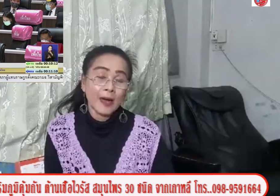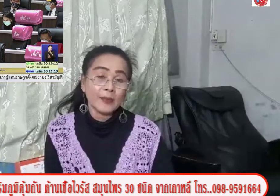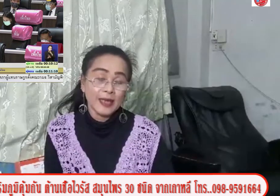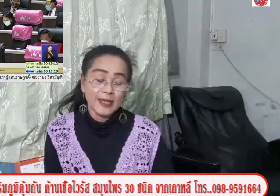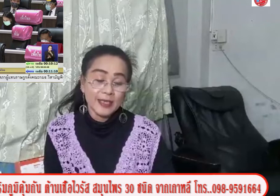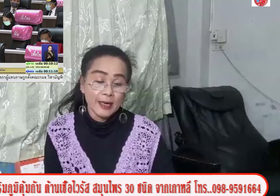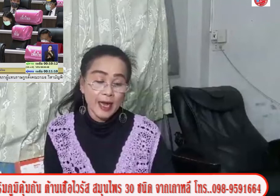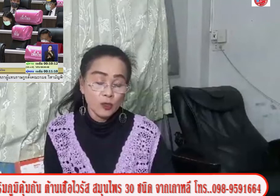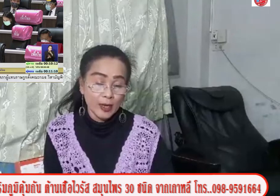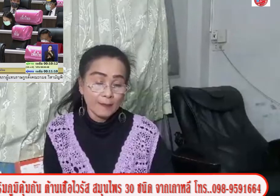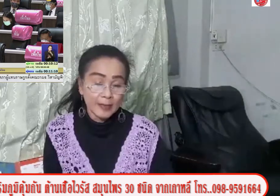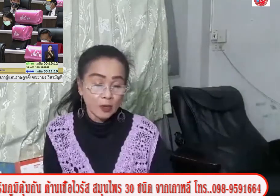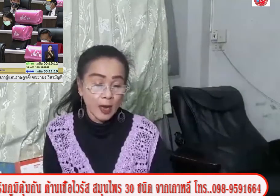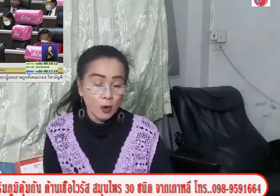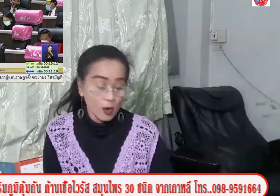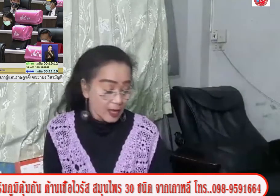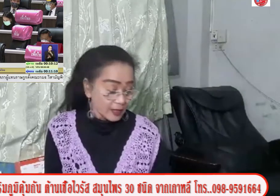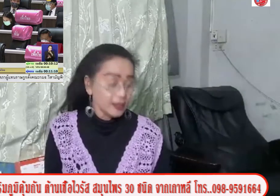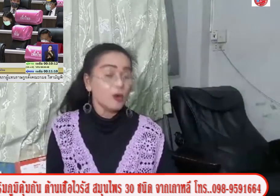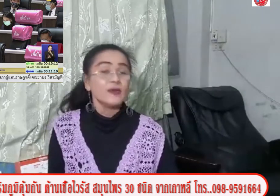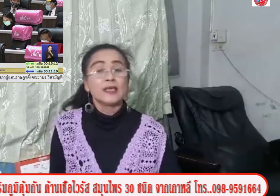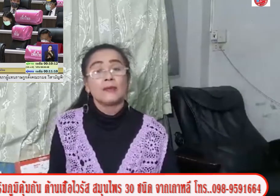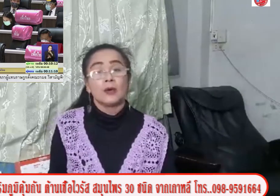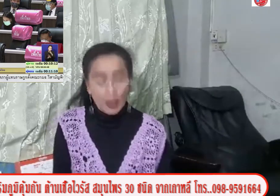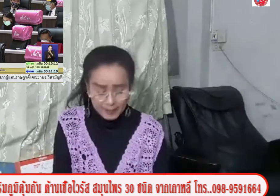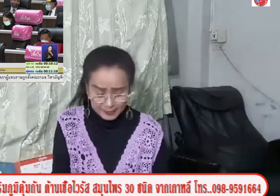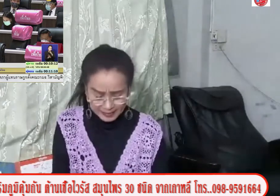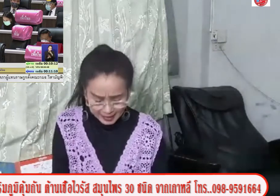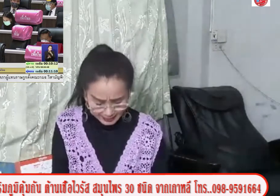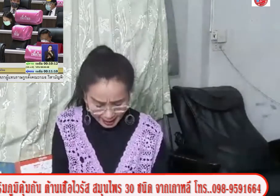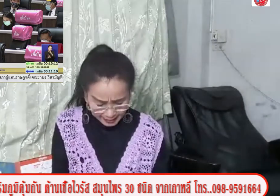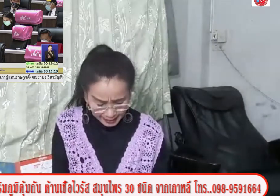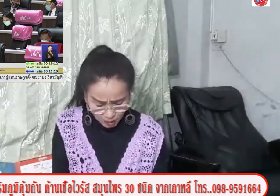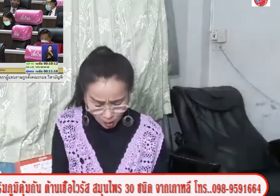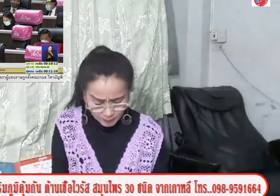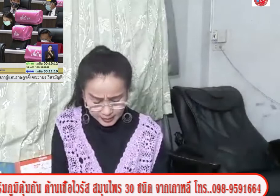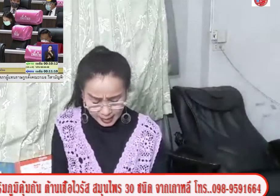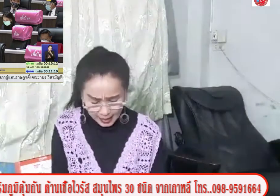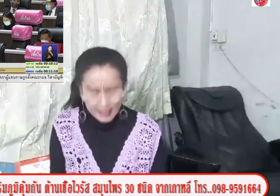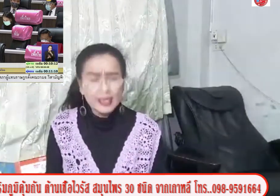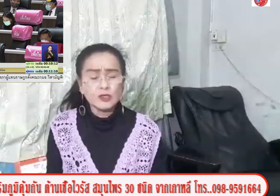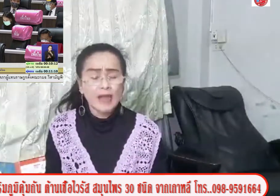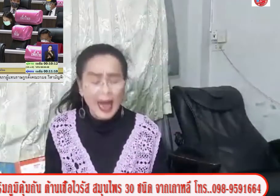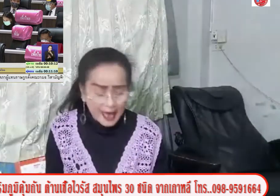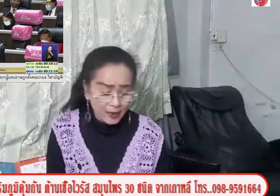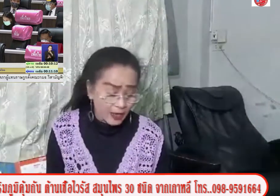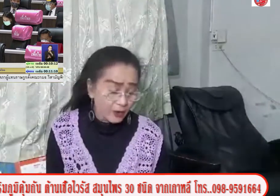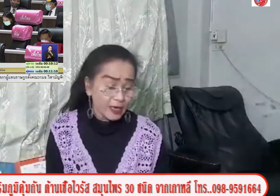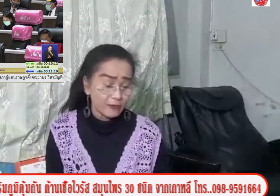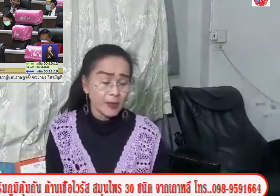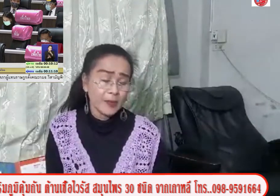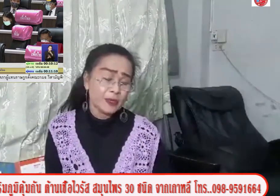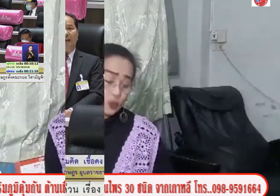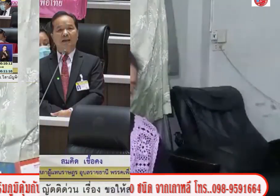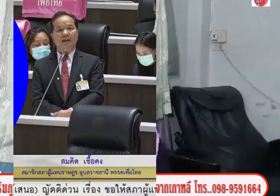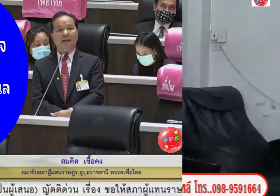พื้นเอเชียเนี่ยให้อยู่ในกำมือของเขาท่านนิยมเวชการบอกว่ามันเป็นการร่าอาณานิคมนะคะแต่สุดท้ายแล้วเนี่ยเขาเห็นว่ามันไม่